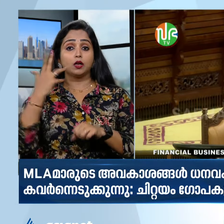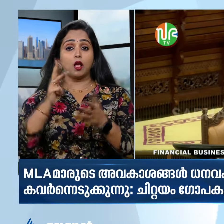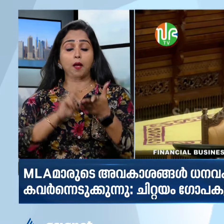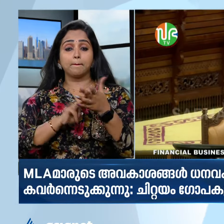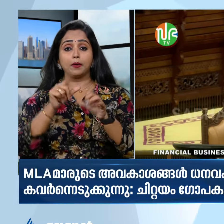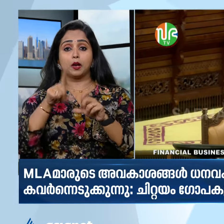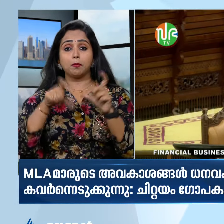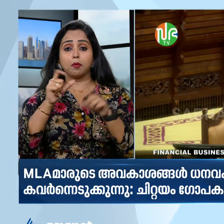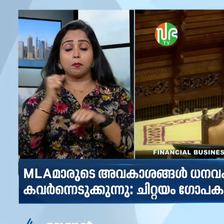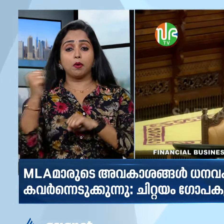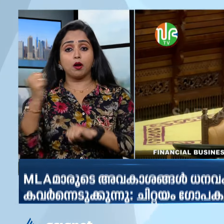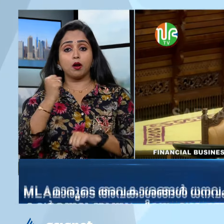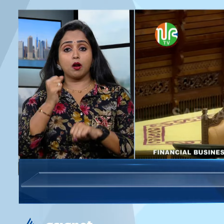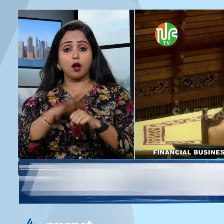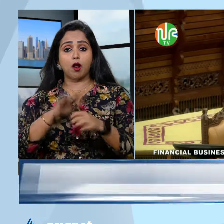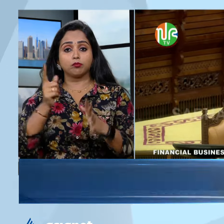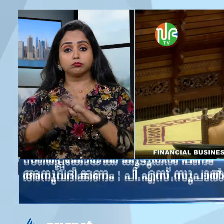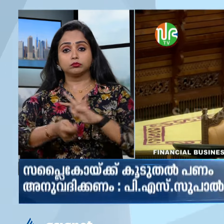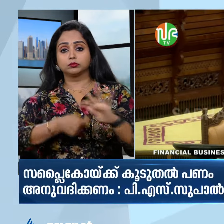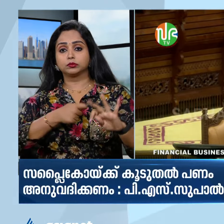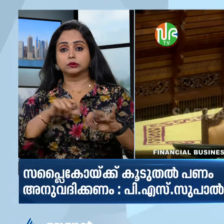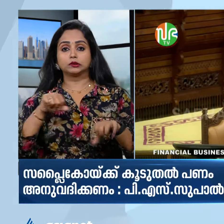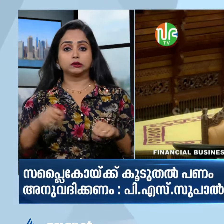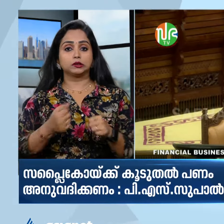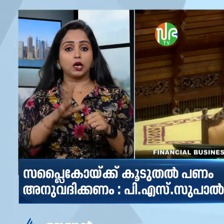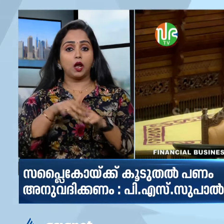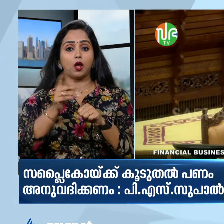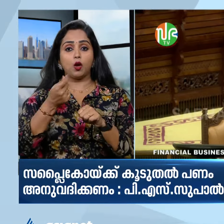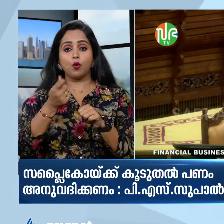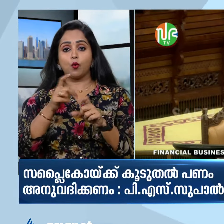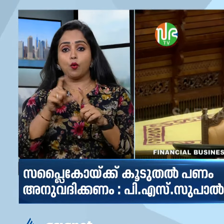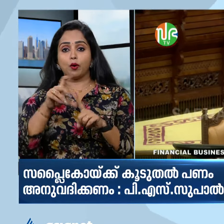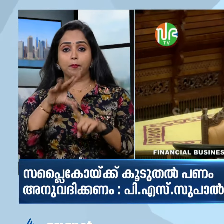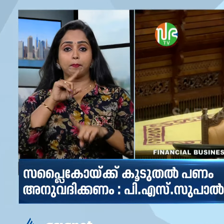അവകാശത്തെ കവർന്നെടുക്കാൻ വേണ്ടിയുള്ള ബോധപൂർവ്വ പരിശ്രമമാണോ ധനവകുപ്പ് ചെയ്യുന്നത്